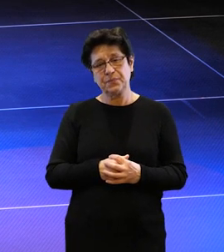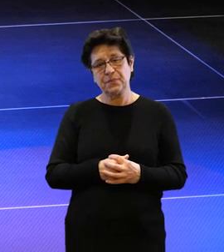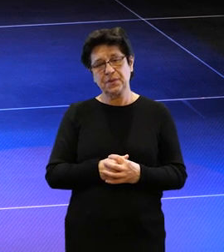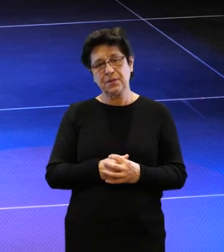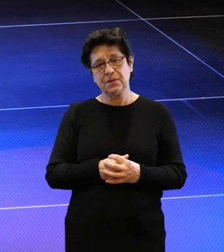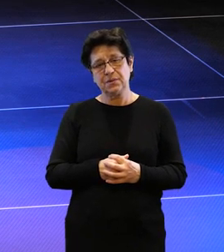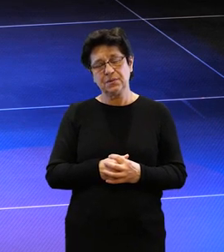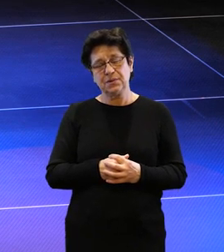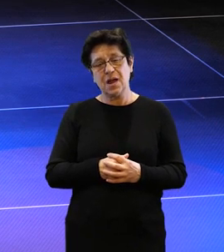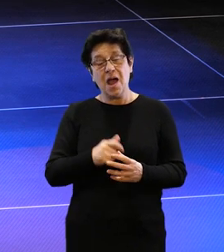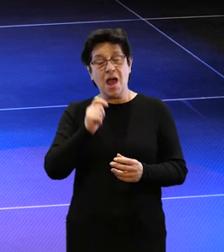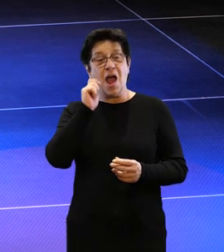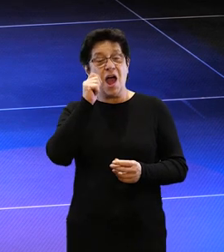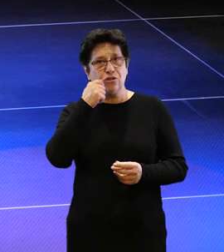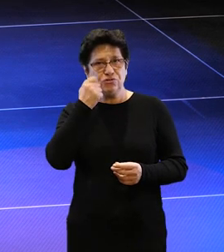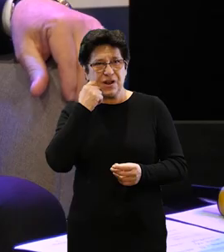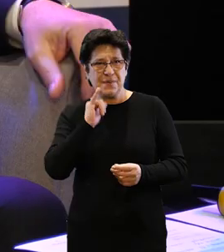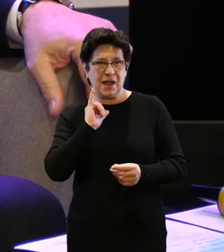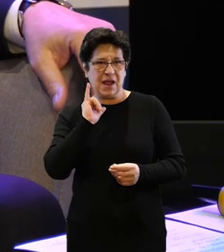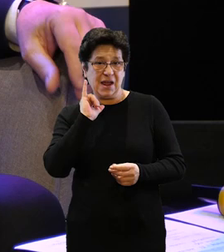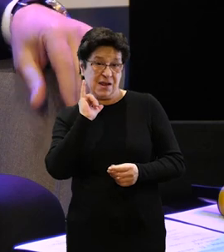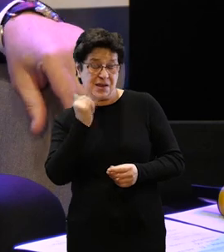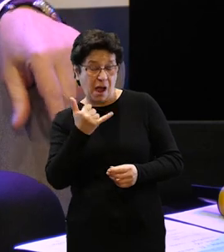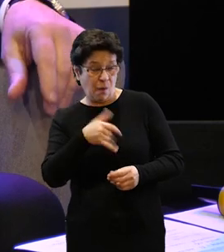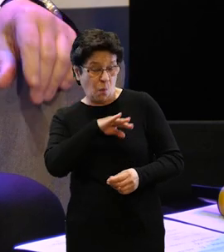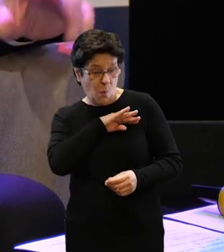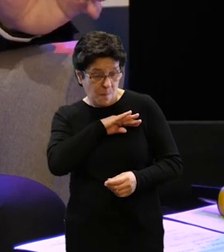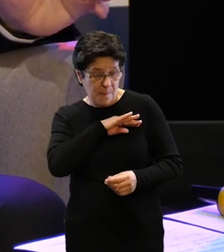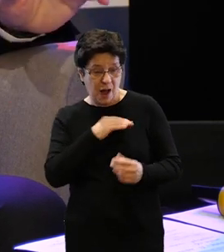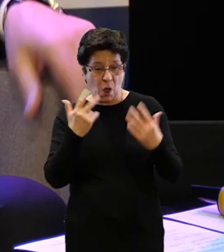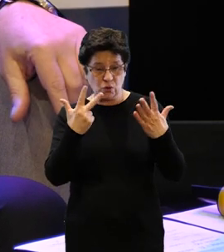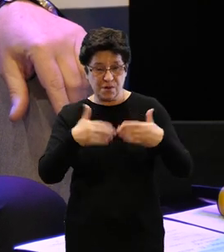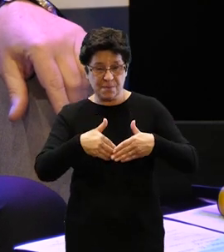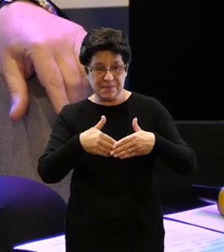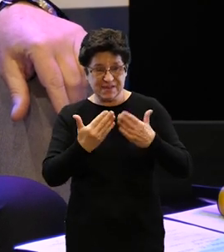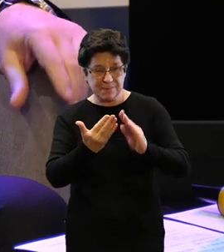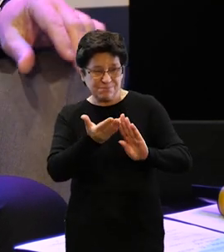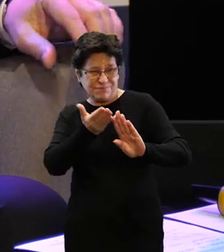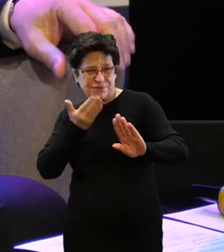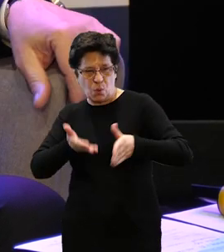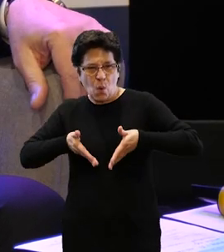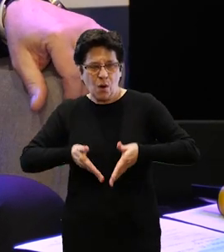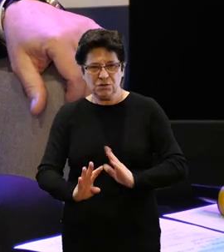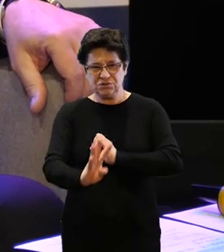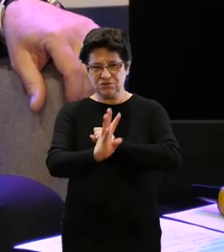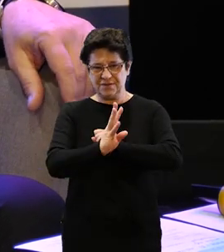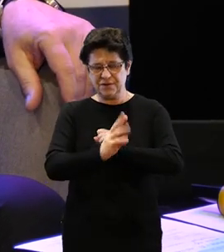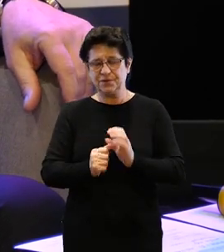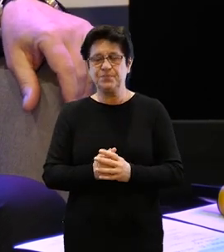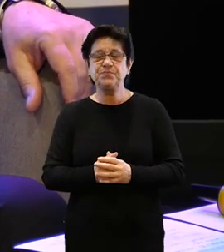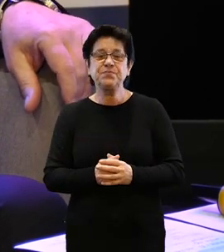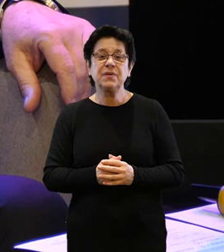fkl Dziadek jak zmarł brakowało mu 8 dni do 90 tak jak wspomniałem Stanisław